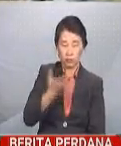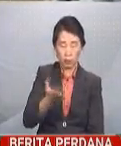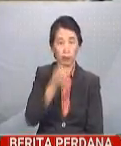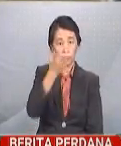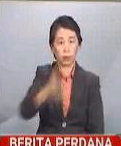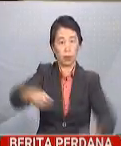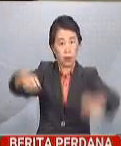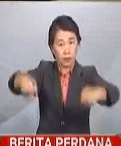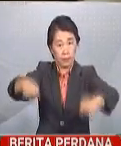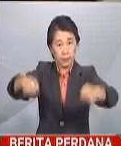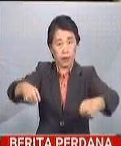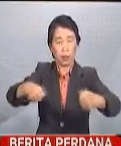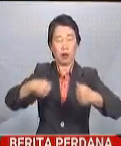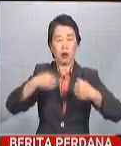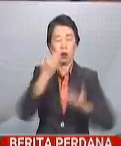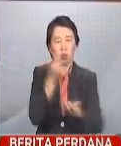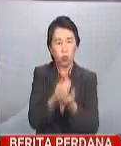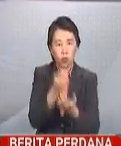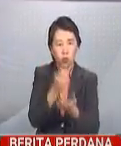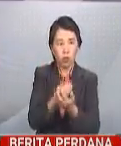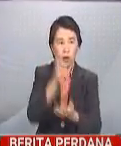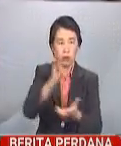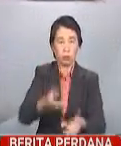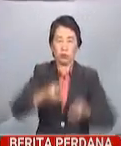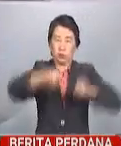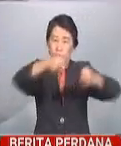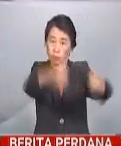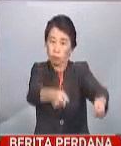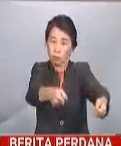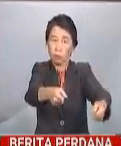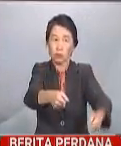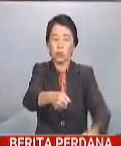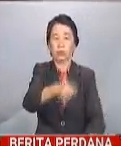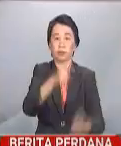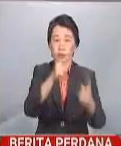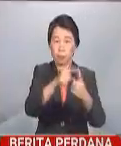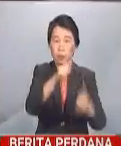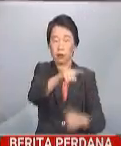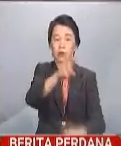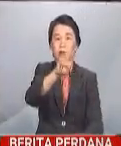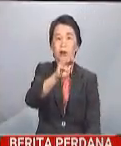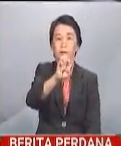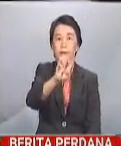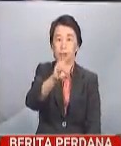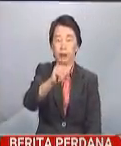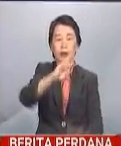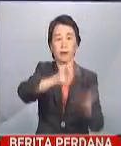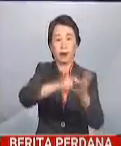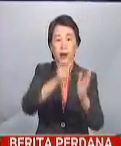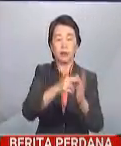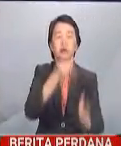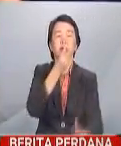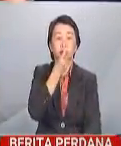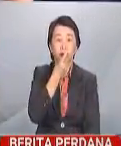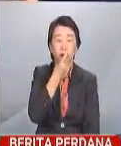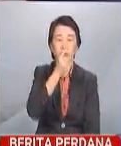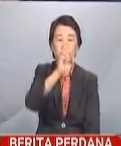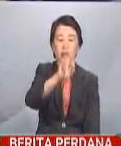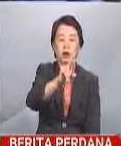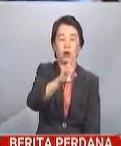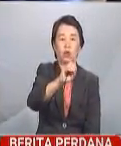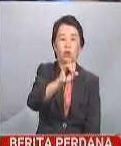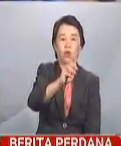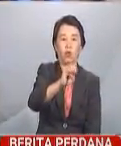memberitahu beg berkenaan yang berisi wang tunai perlu diserahkan kepada MEM. MEM yang dimaksudkan merujuk kepada Datin Seri Rosmah,